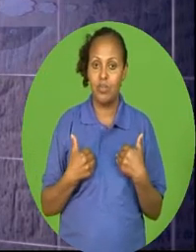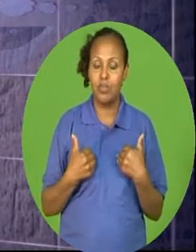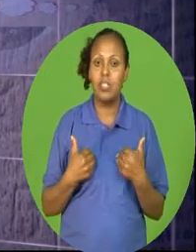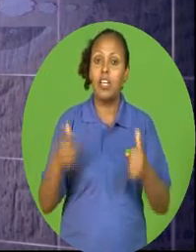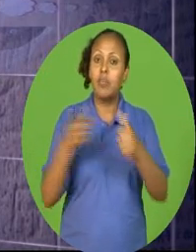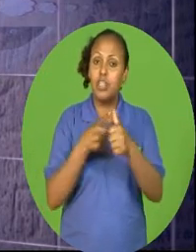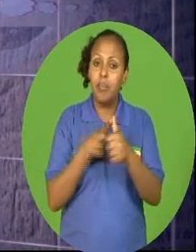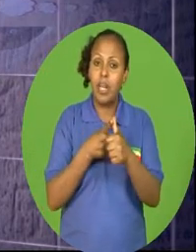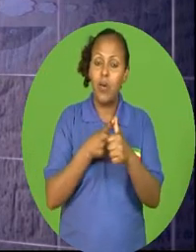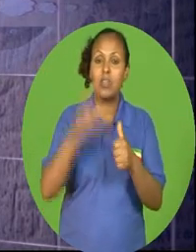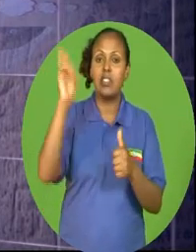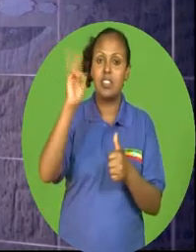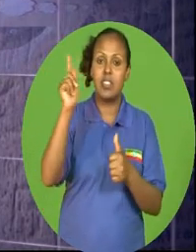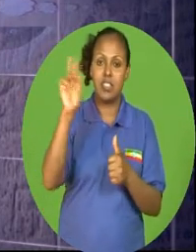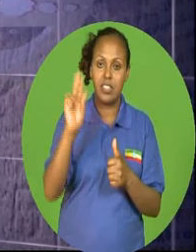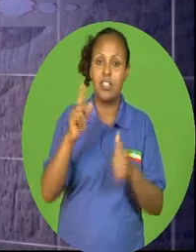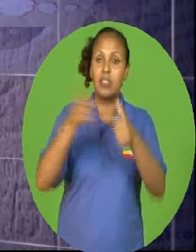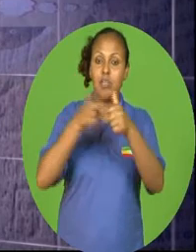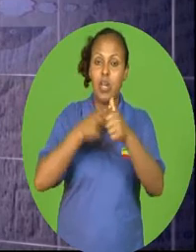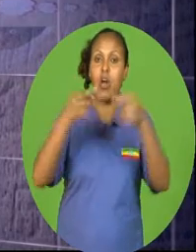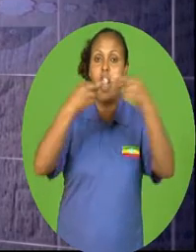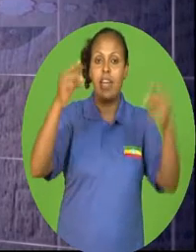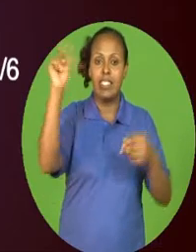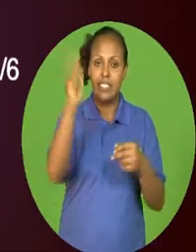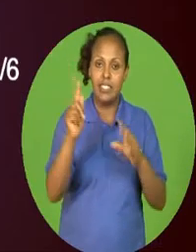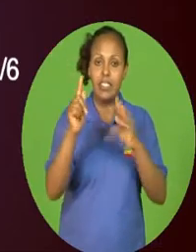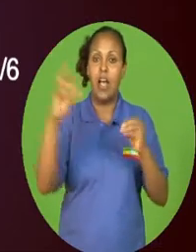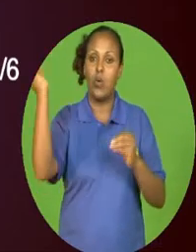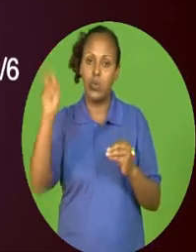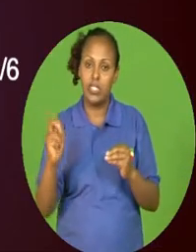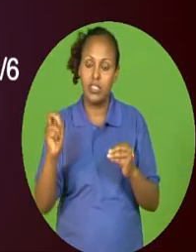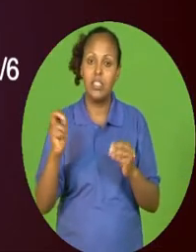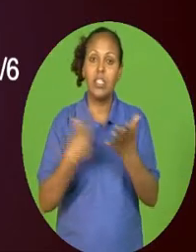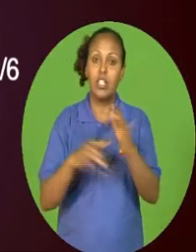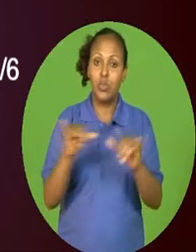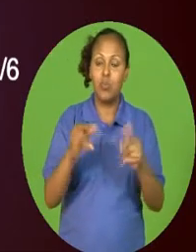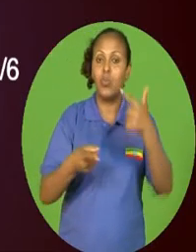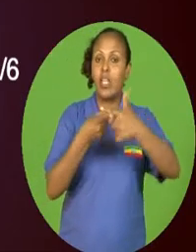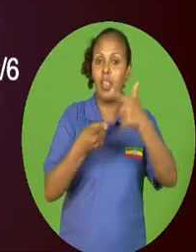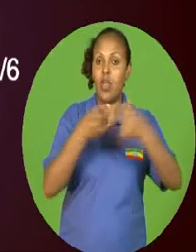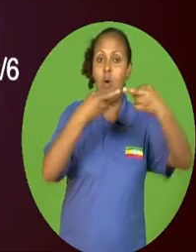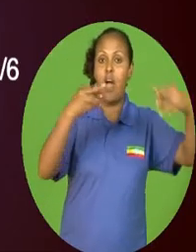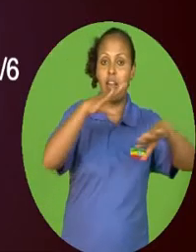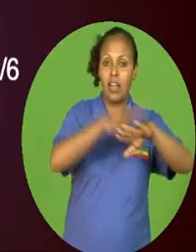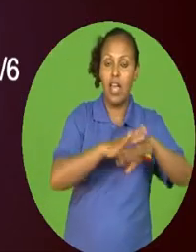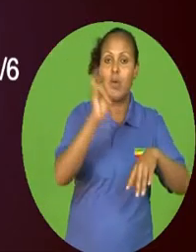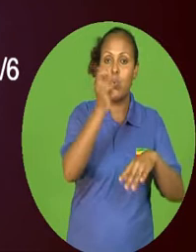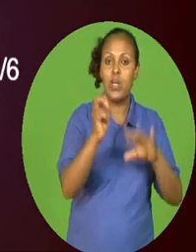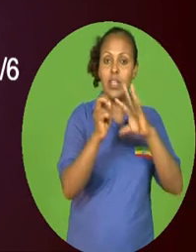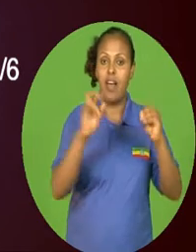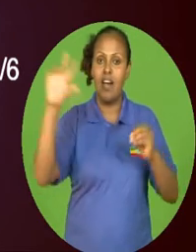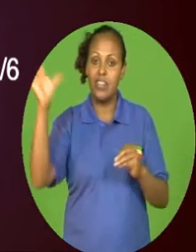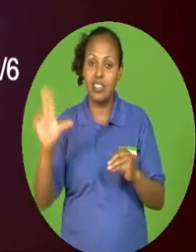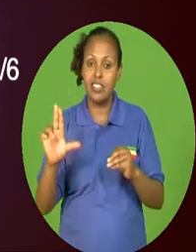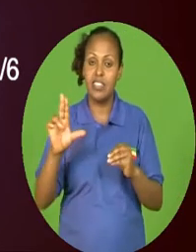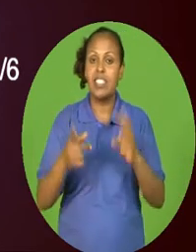አሏቸው። ከመጀመሪያው ስንኝ የመጀመሪያው ሐረግ ን እና ው እንዲሁም ሁለተኛው ሐረግ ላይ